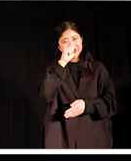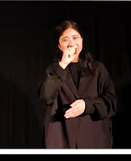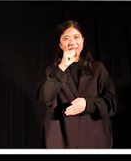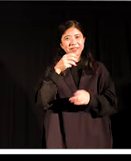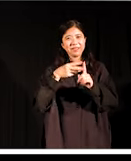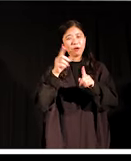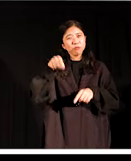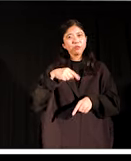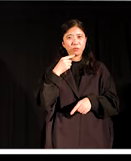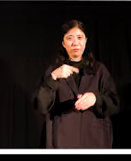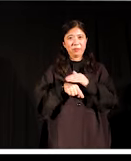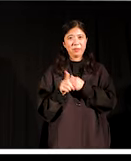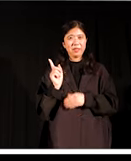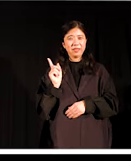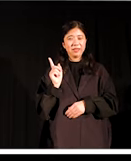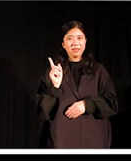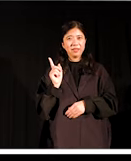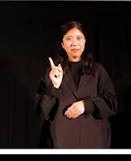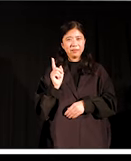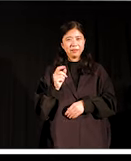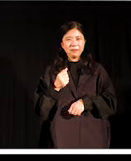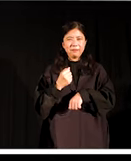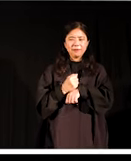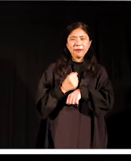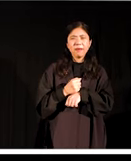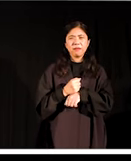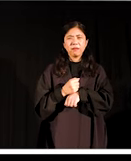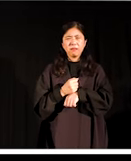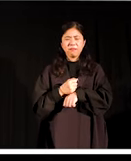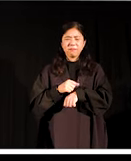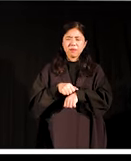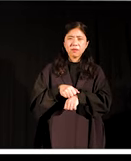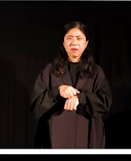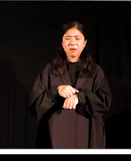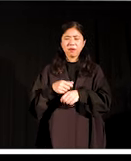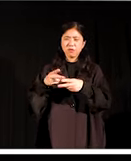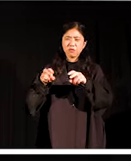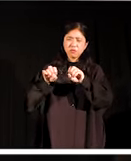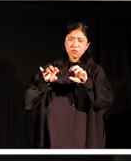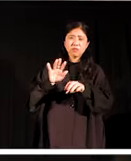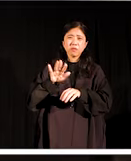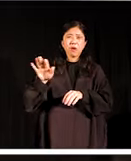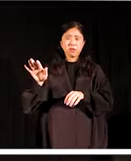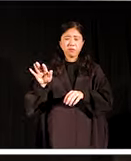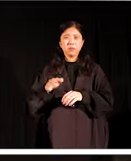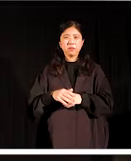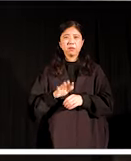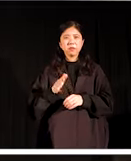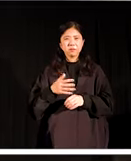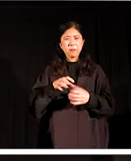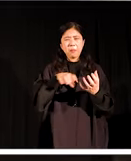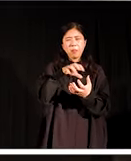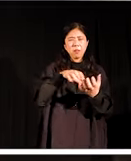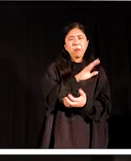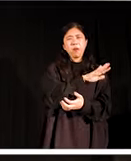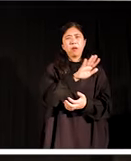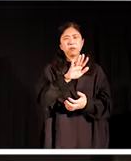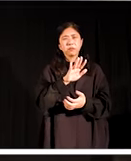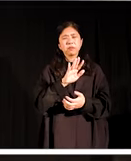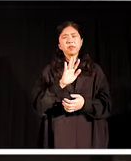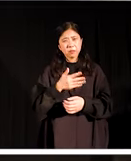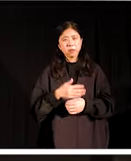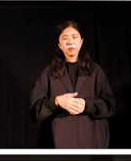なりますですのでまあの辛いニュースが多かったりちょっと平和を脅かすようなあの出来事が多かったりするって